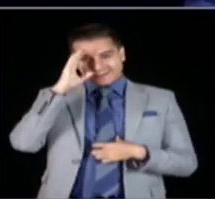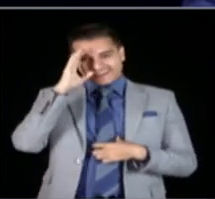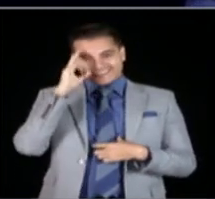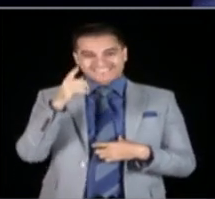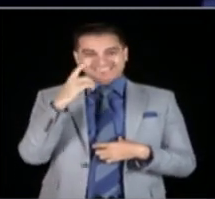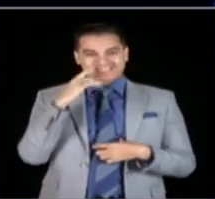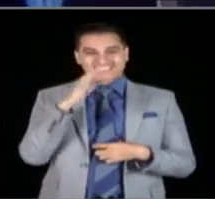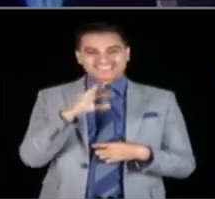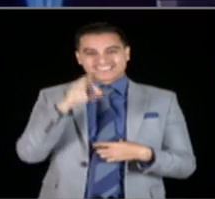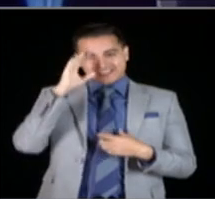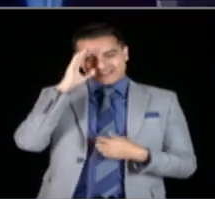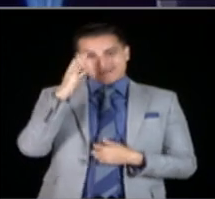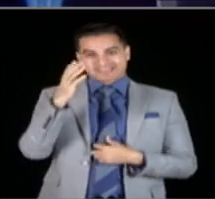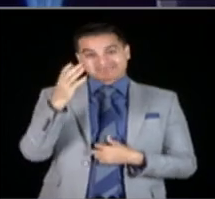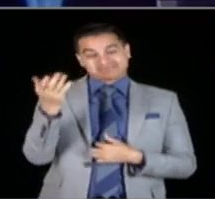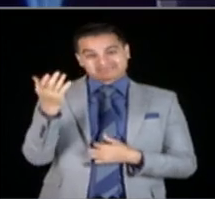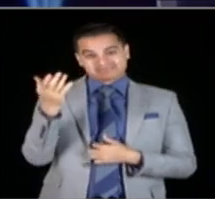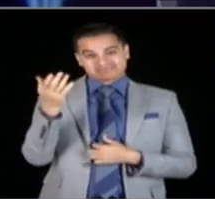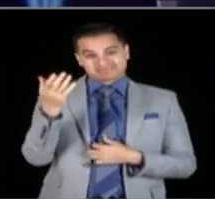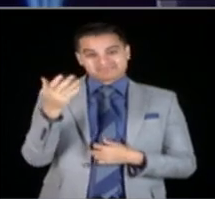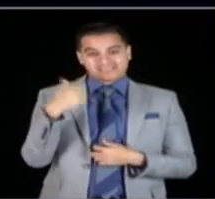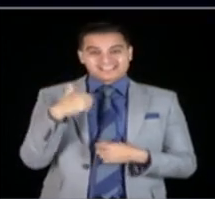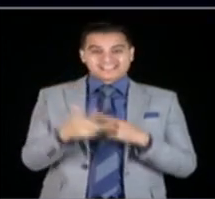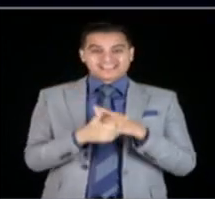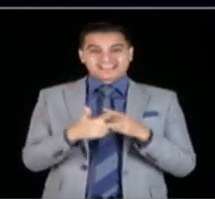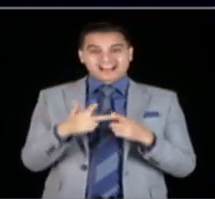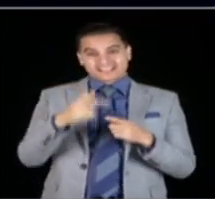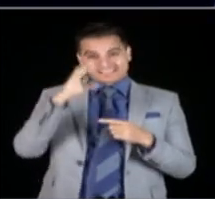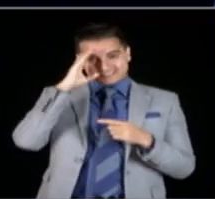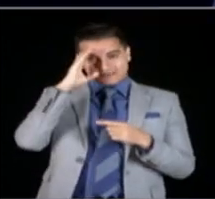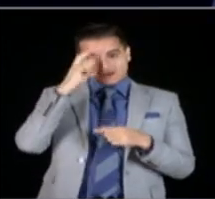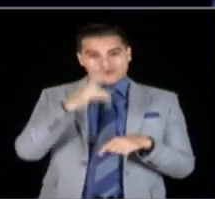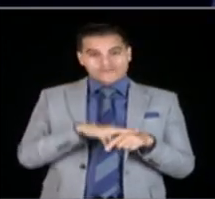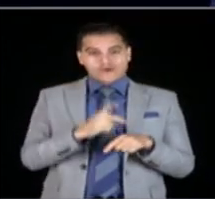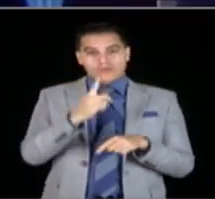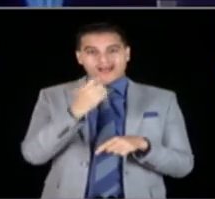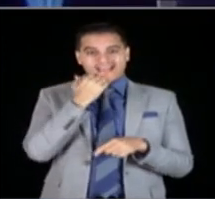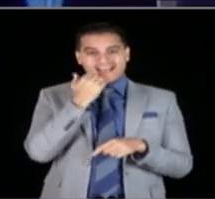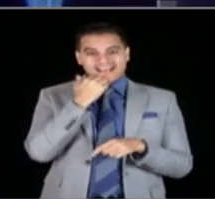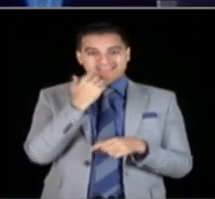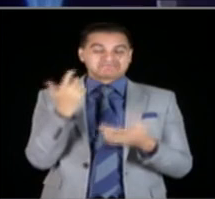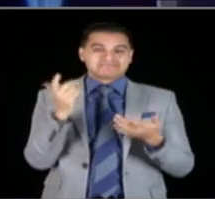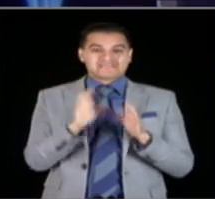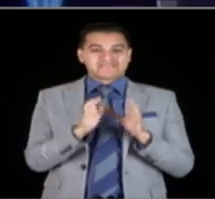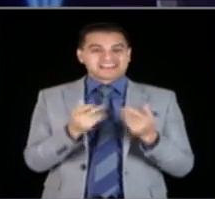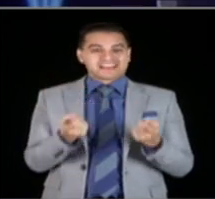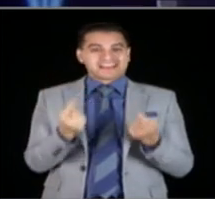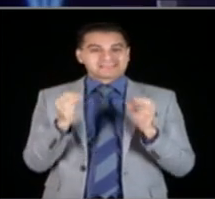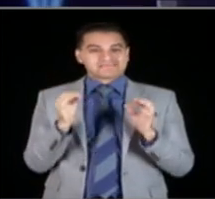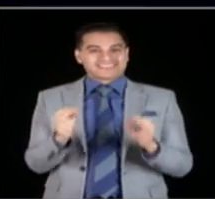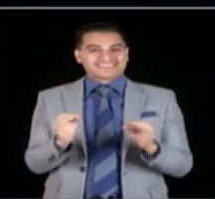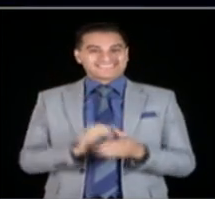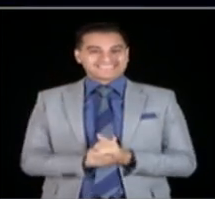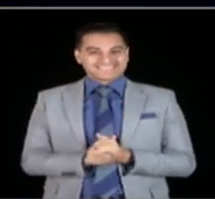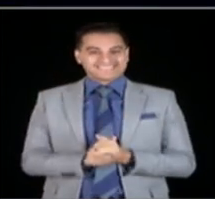لنا واحد زملكاوي تاني. زملكاوية عندنا ثلاثة زملكاوية وواحدة أهلاوية. والله فريق عجيب جدا الفريق